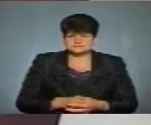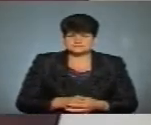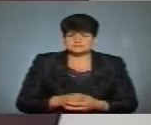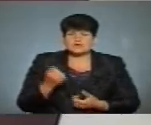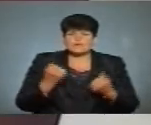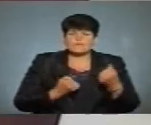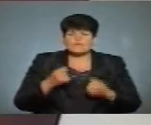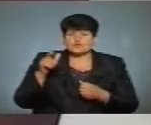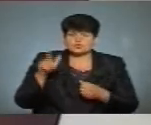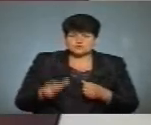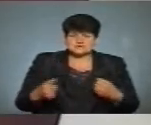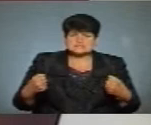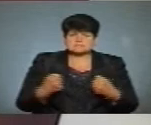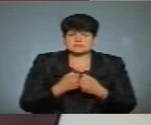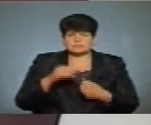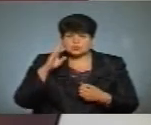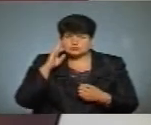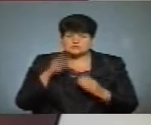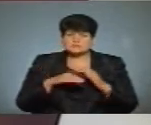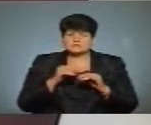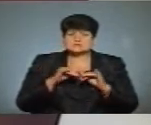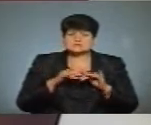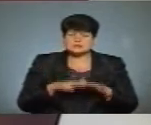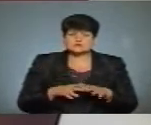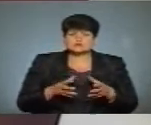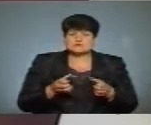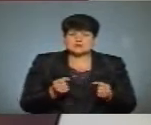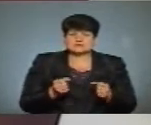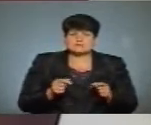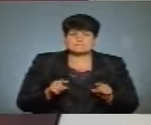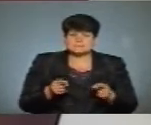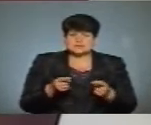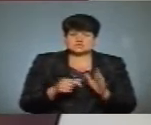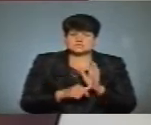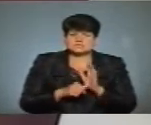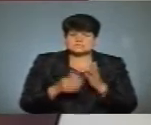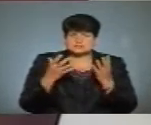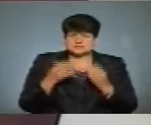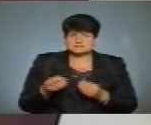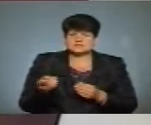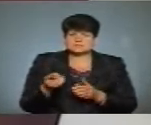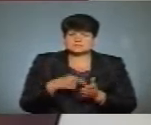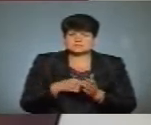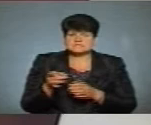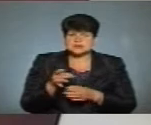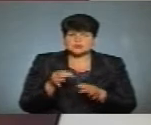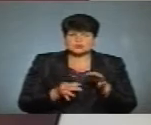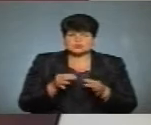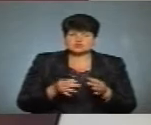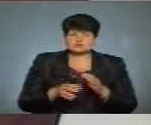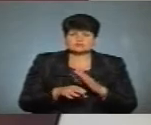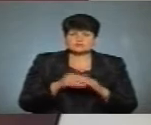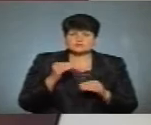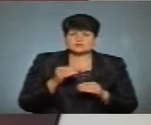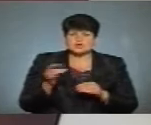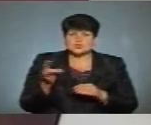Водію, який збив хлопчика, обрали запобіжний захід. Його триматимуть під вартою 60 днів. Тернопільський міськрайонний суд також обрав розмір